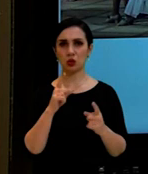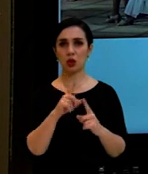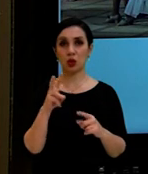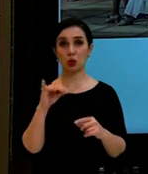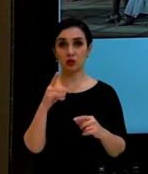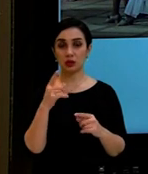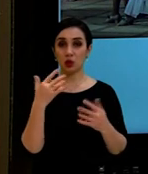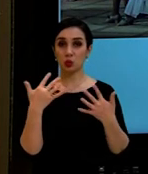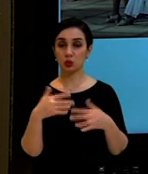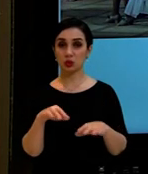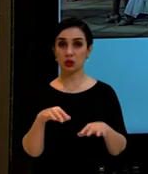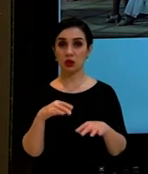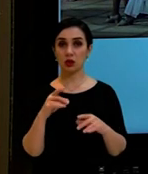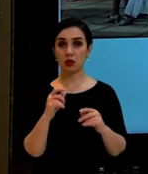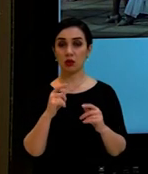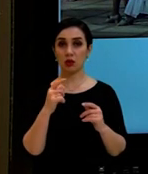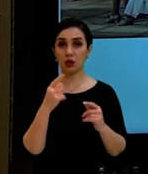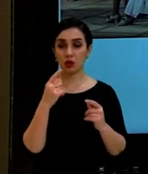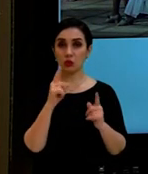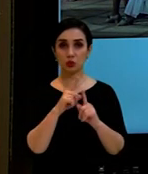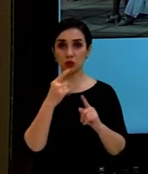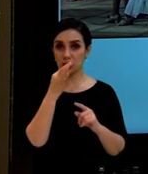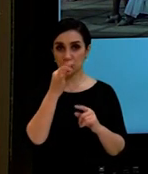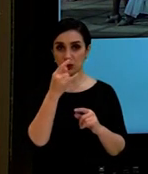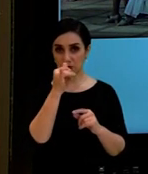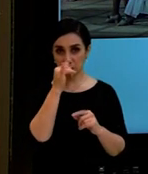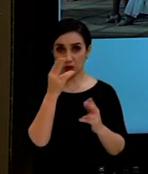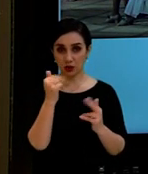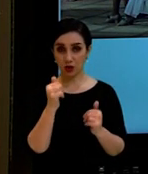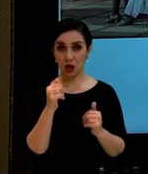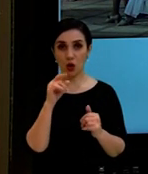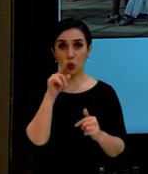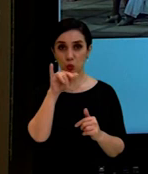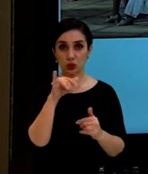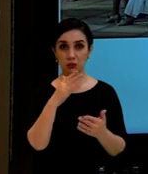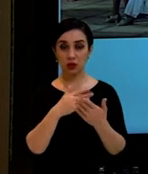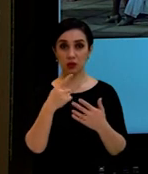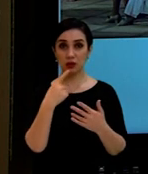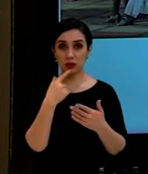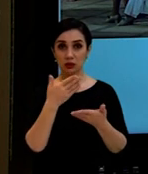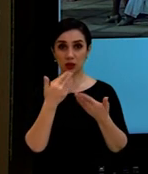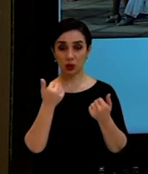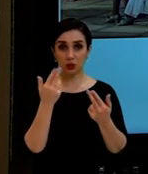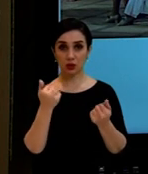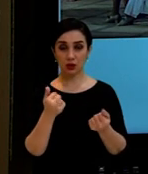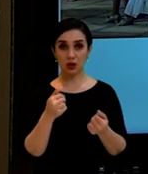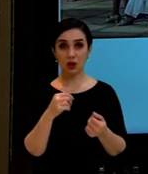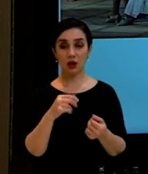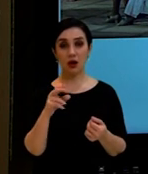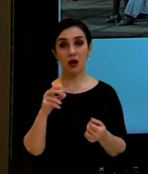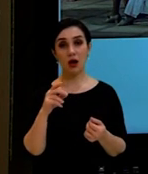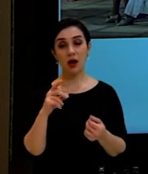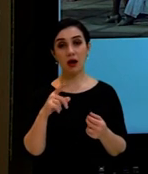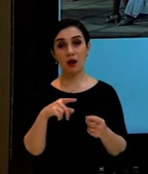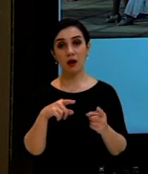вы утратили дори до реки клеонт николь у тебя язык отнялся ковьель и